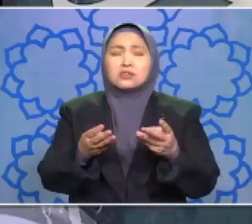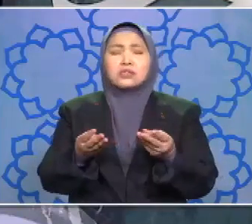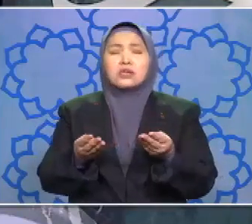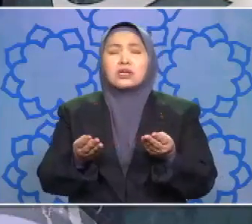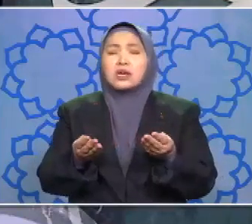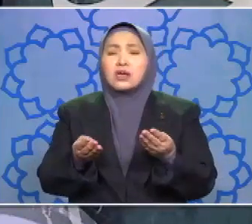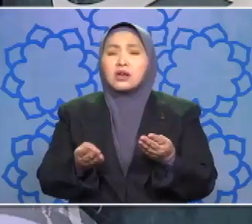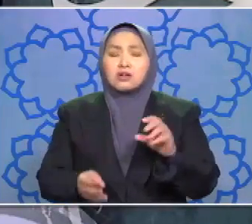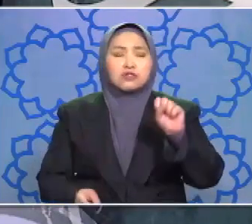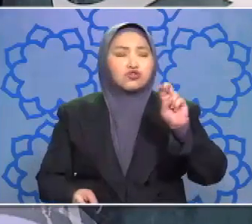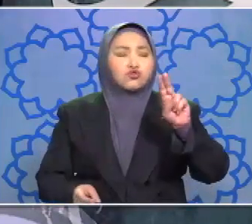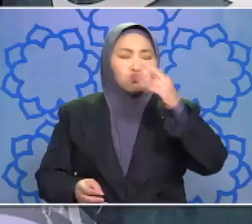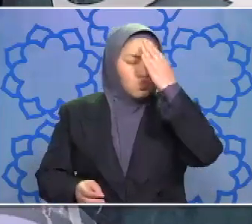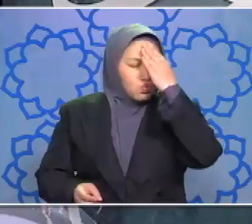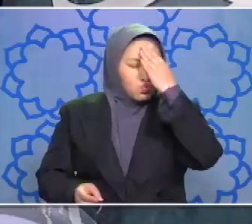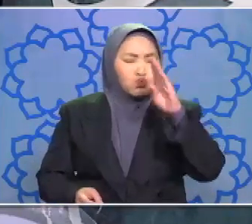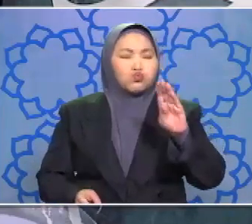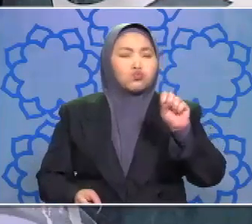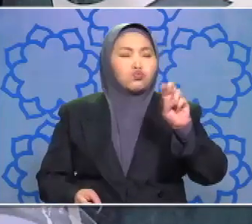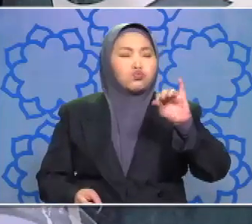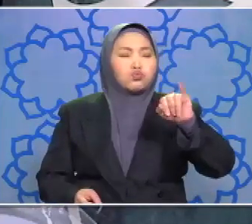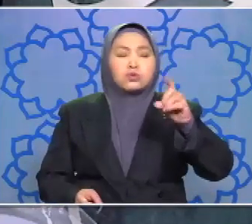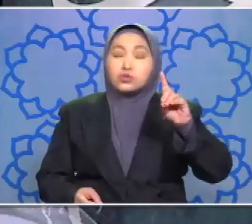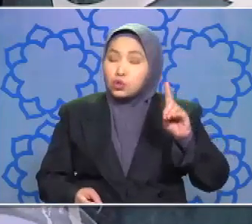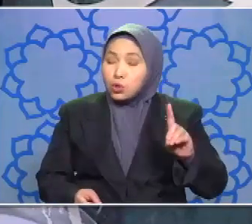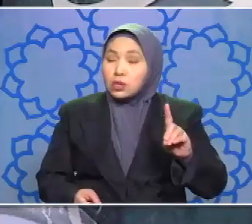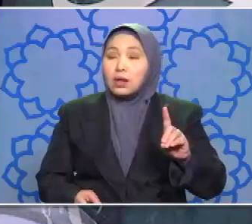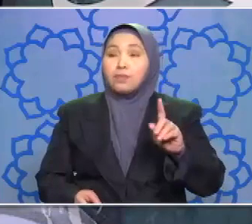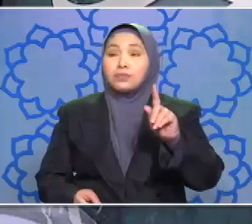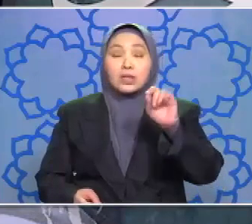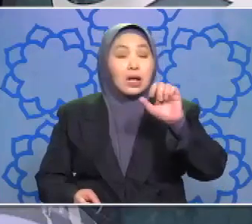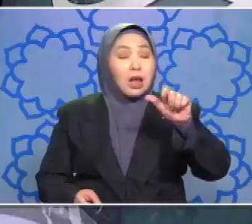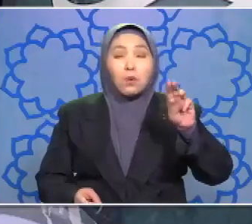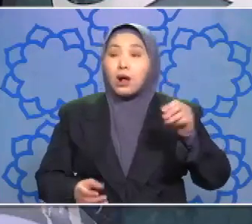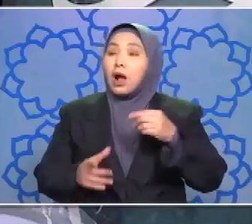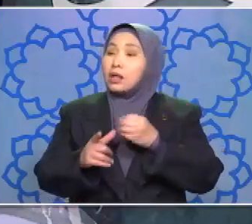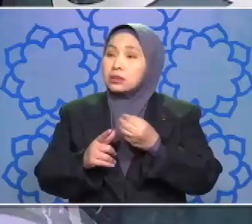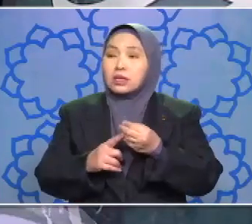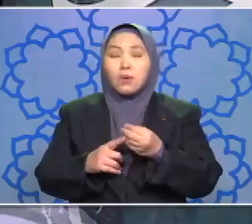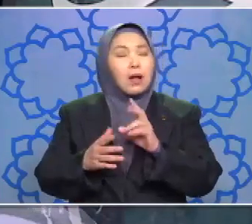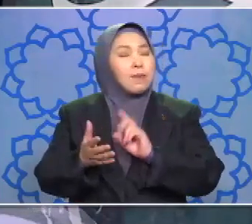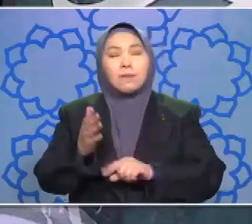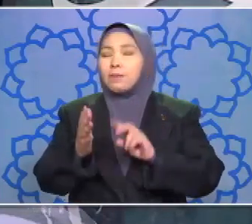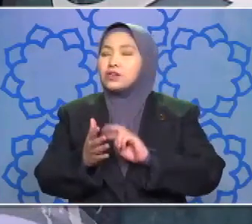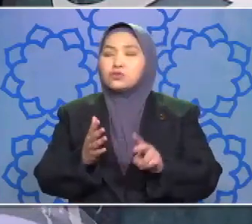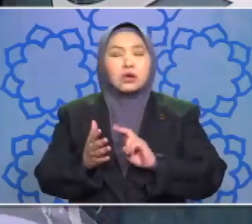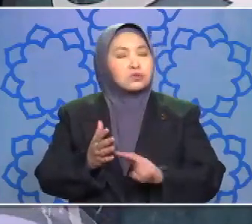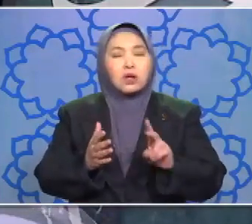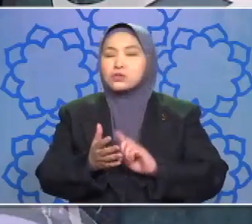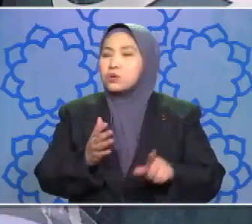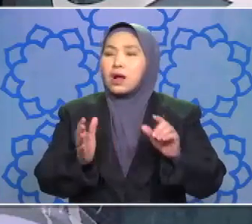sujud, sajada wajhiya lillazi khalaqahu wa sawwarahu hingga akhir, ataupun bacaan subhanallah, subhanallah alhamdulillah, apa